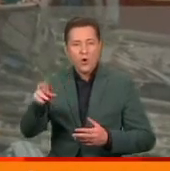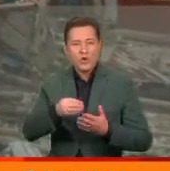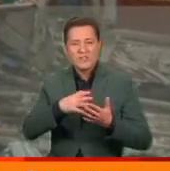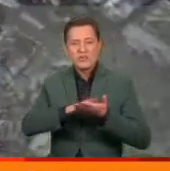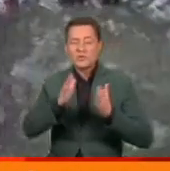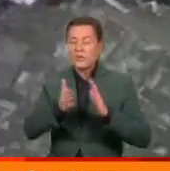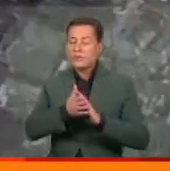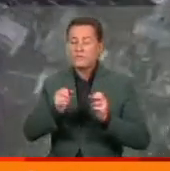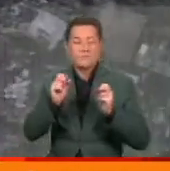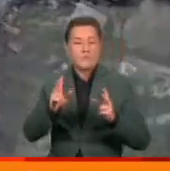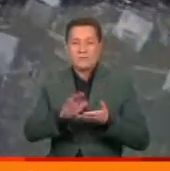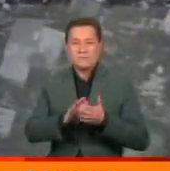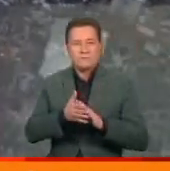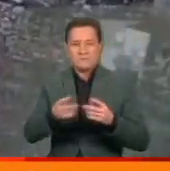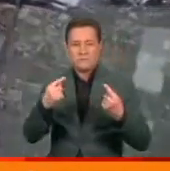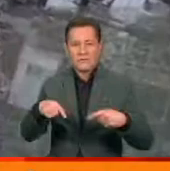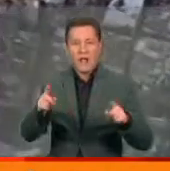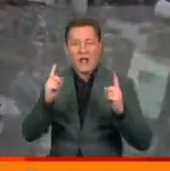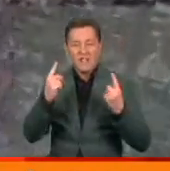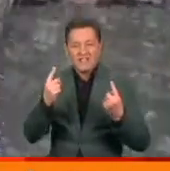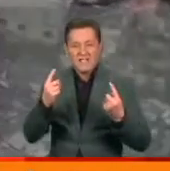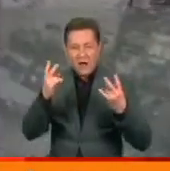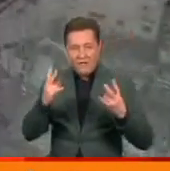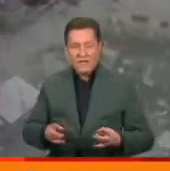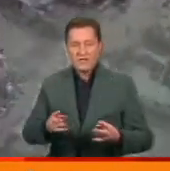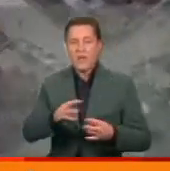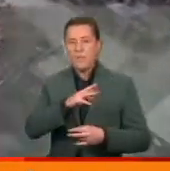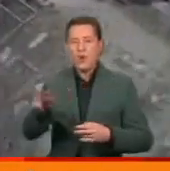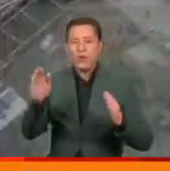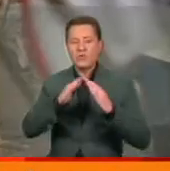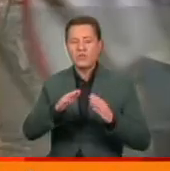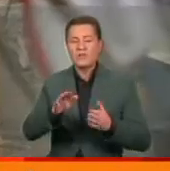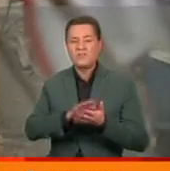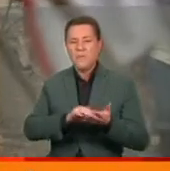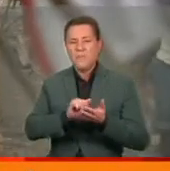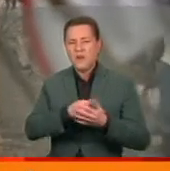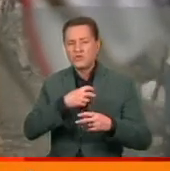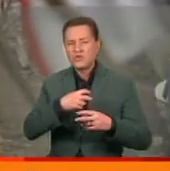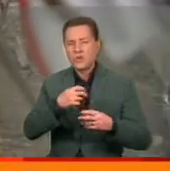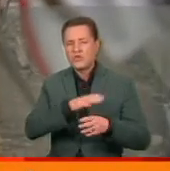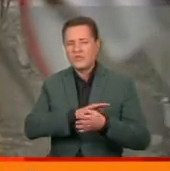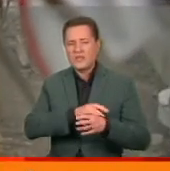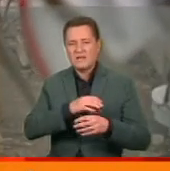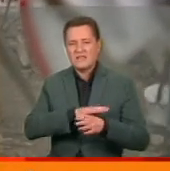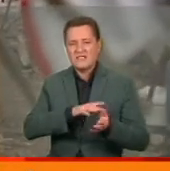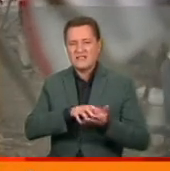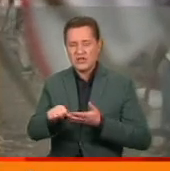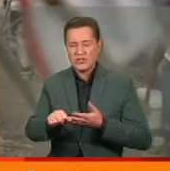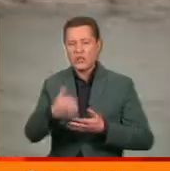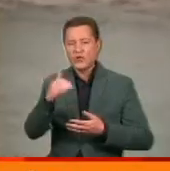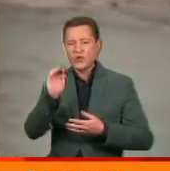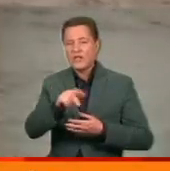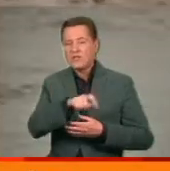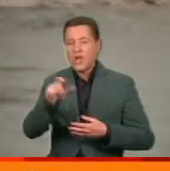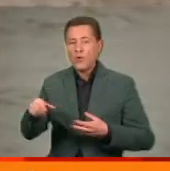як катастрофічне. Понад мільйон будинків пошкоджено або повністю знищено. Сотні тисяч людей залишилися просто